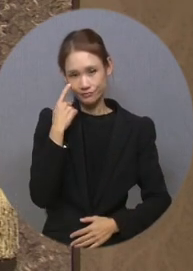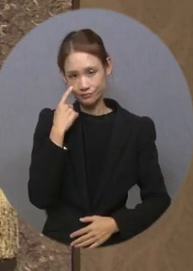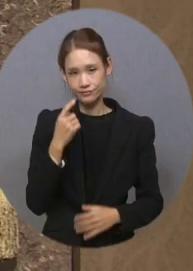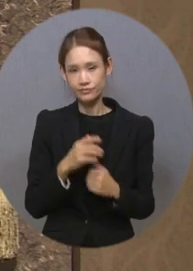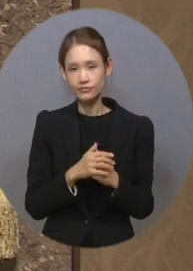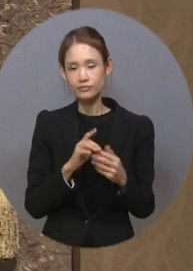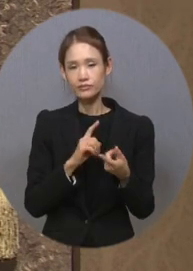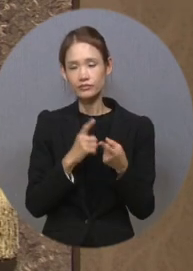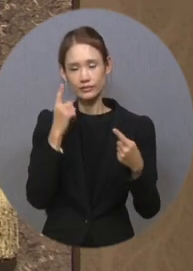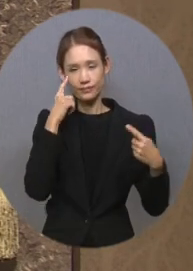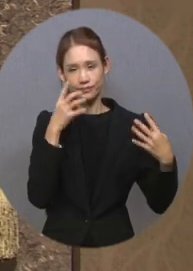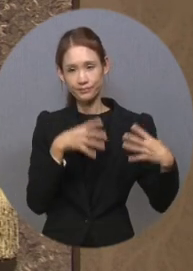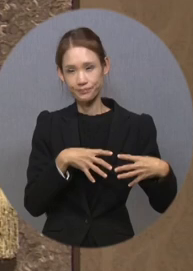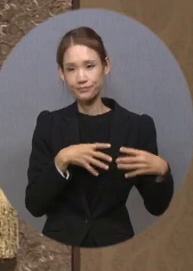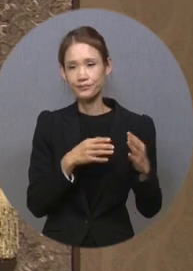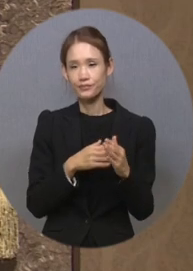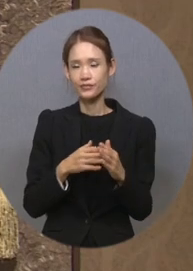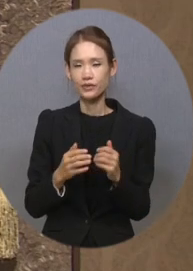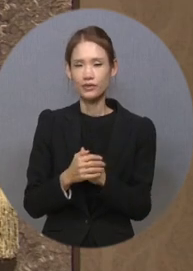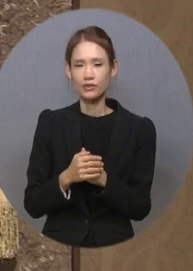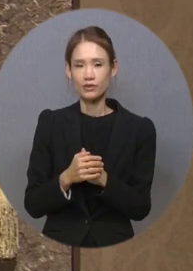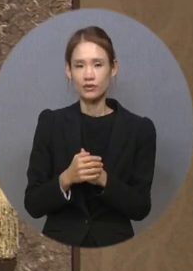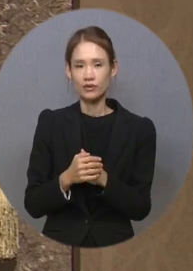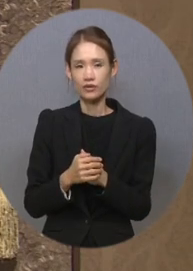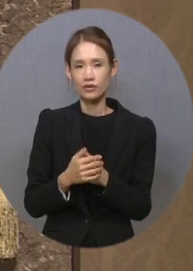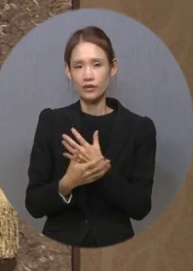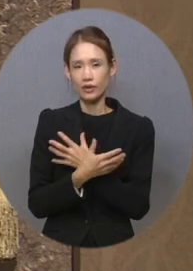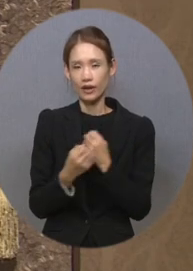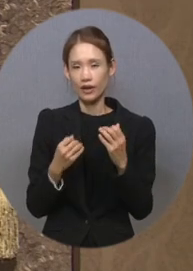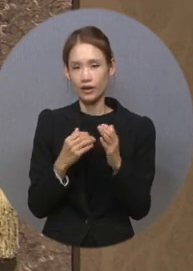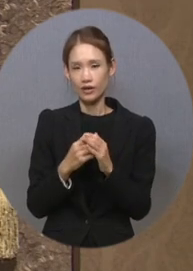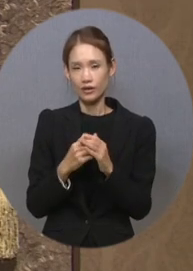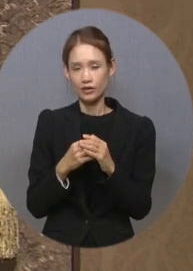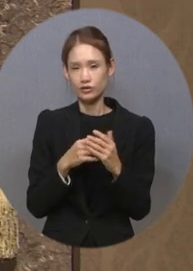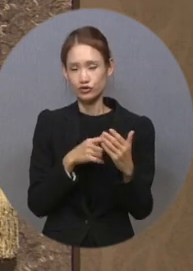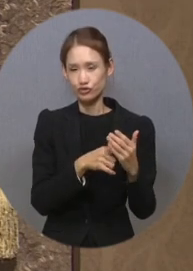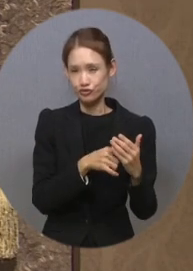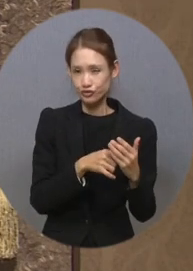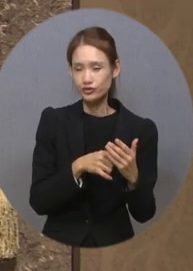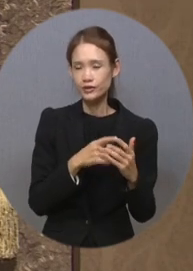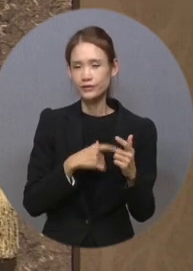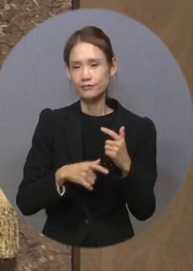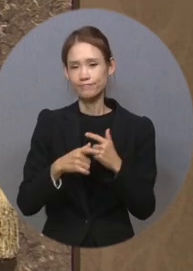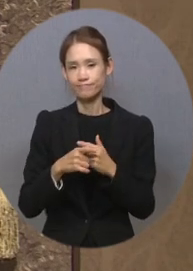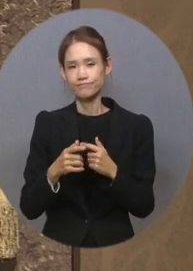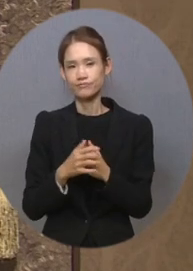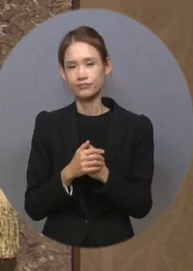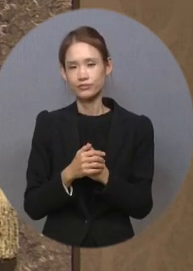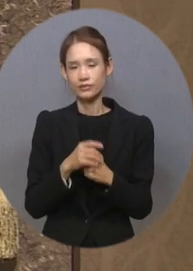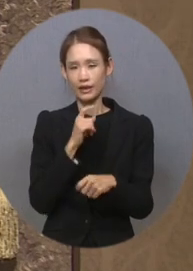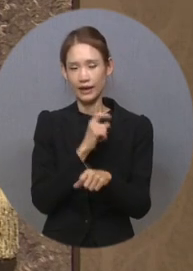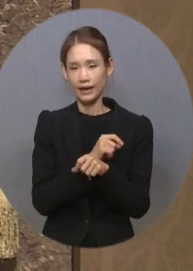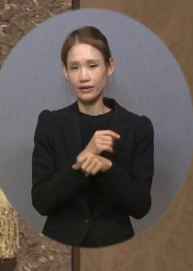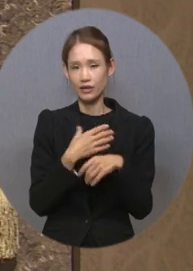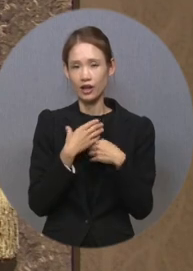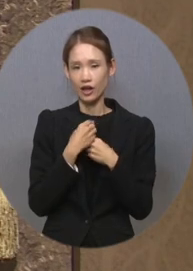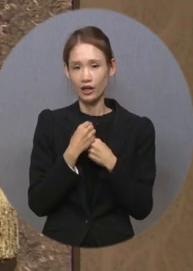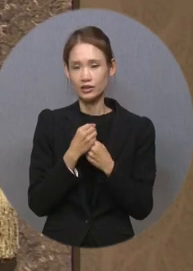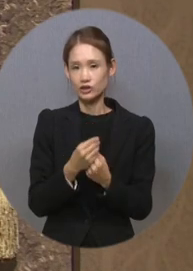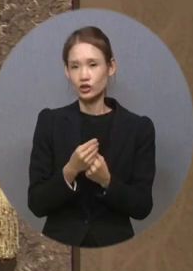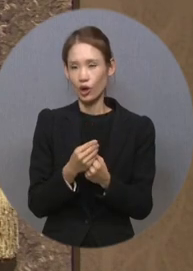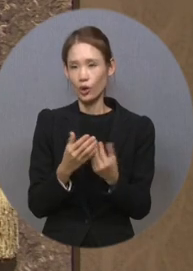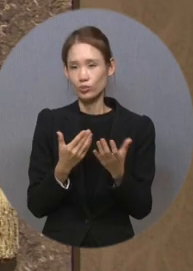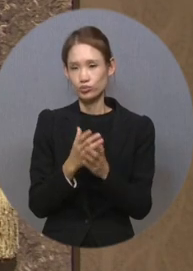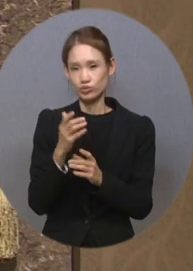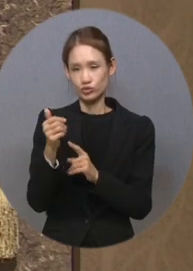그 서로 합의를 했습니다. 협약을 체결해서 하나 이제 추진력을 더 얻게 됐고요. 또 우리 행정안전부가